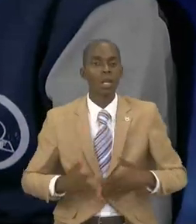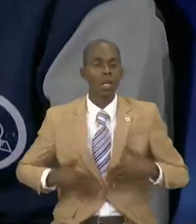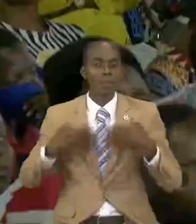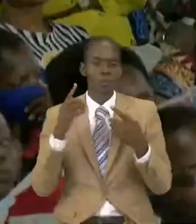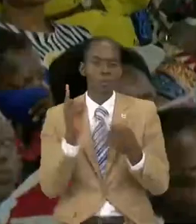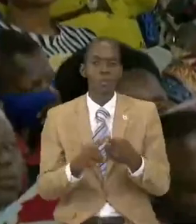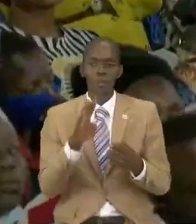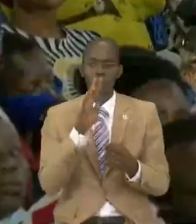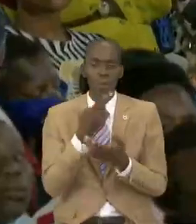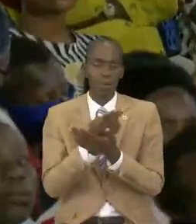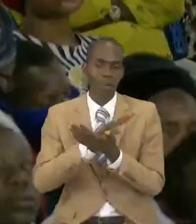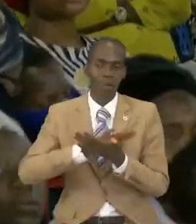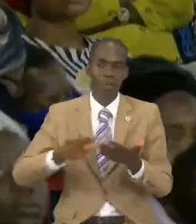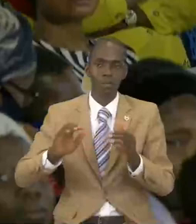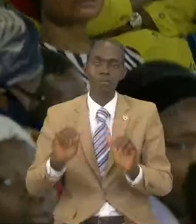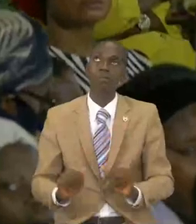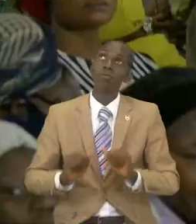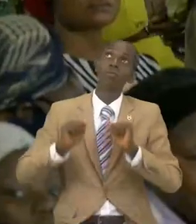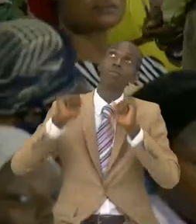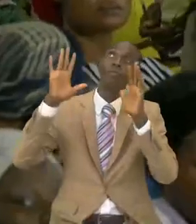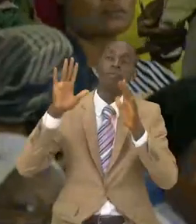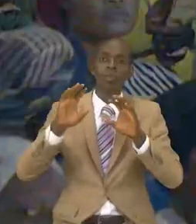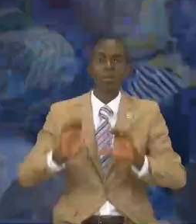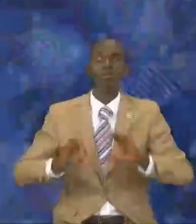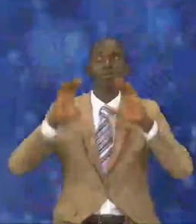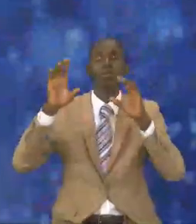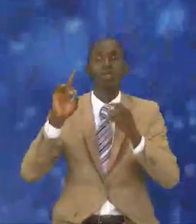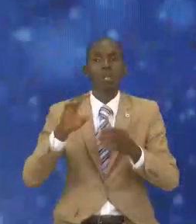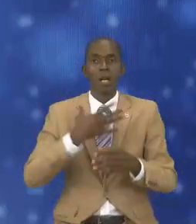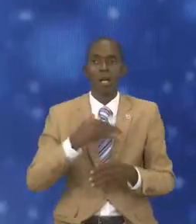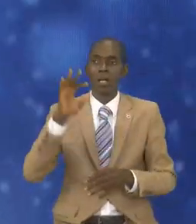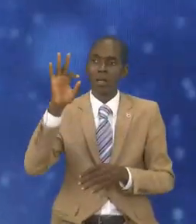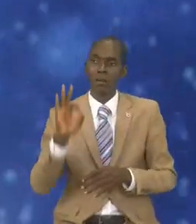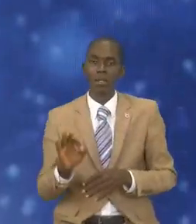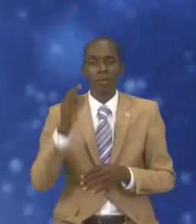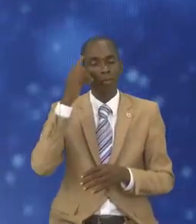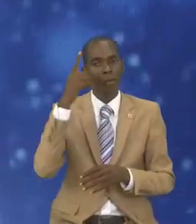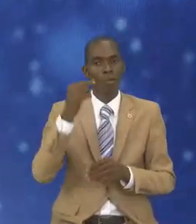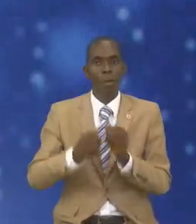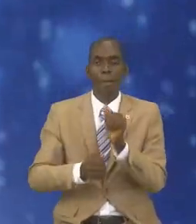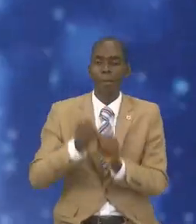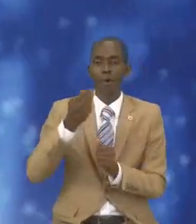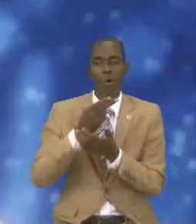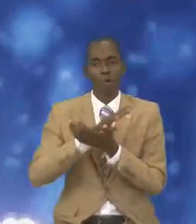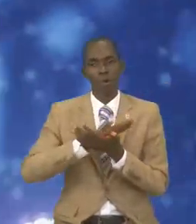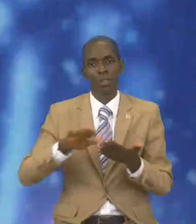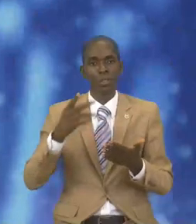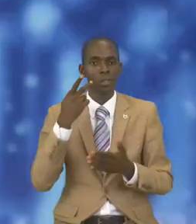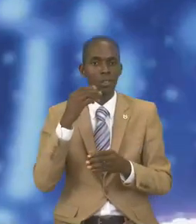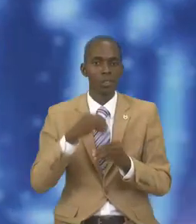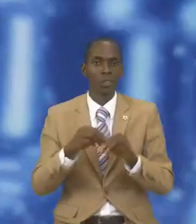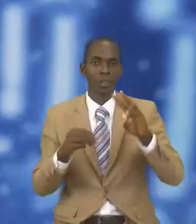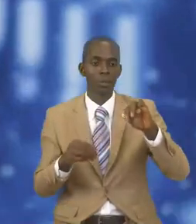ta vie à être sainte, engagée et consacrée, établie pour le Dieu très saint.